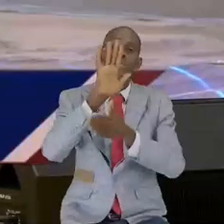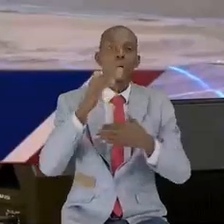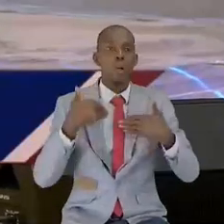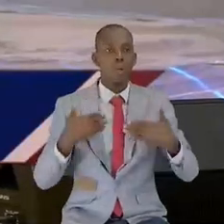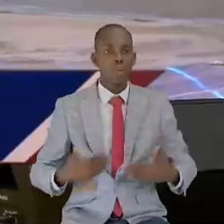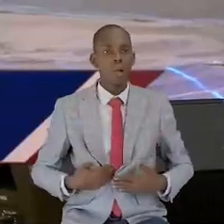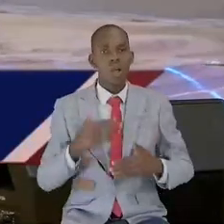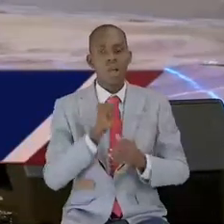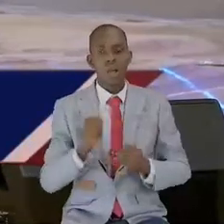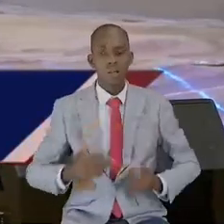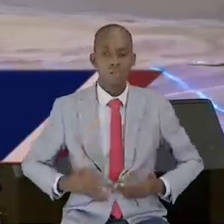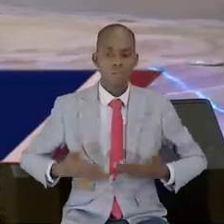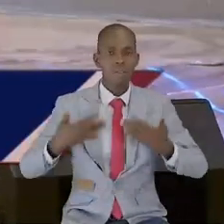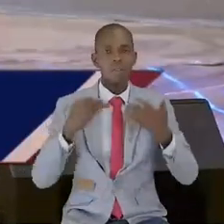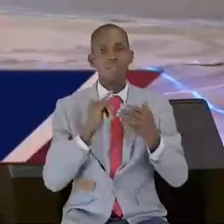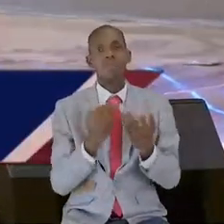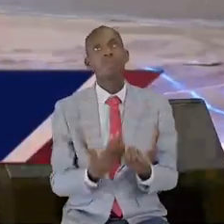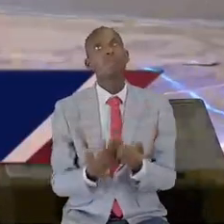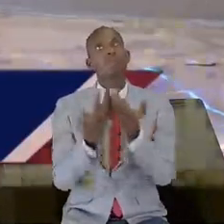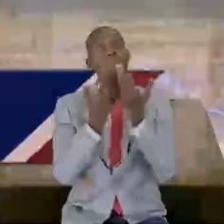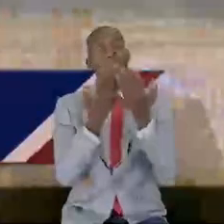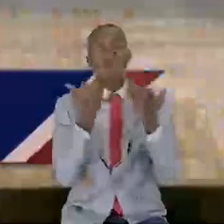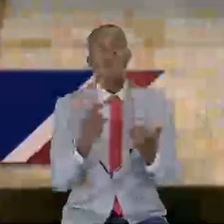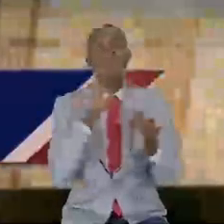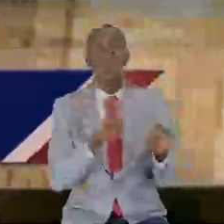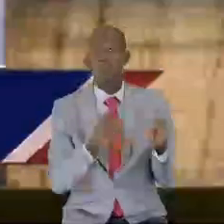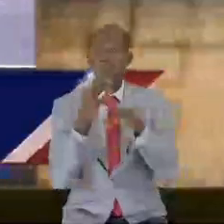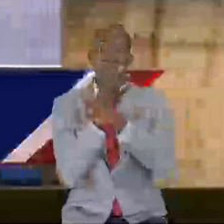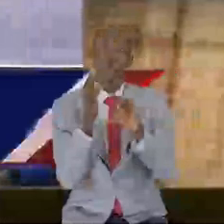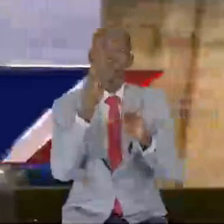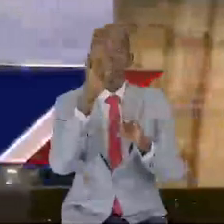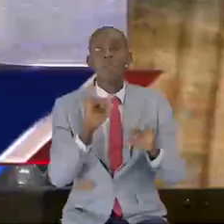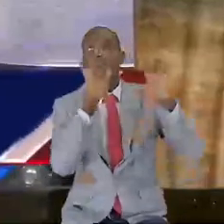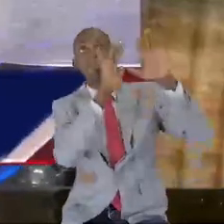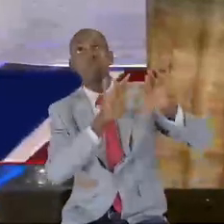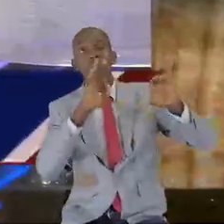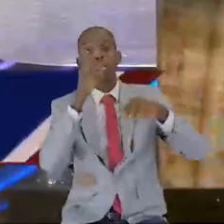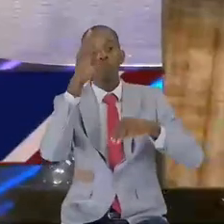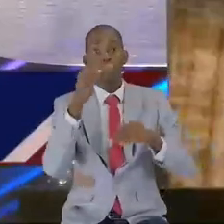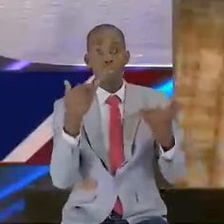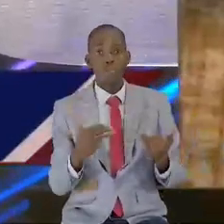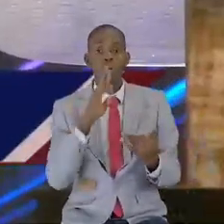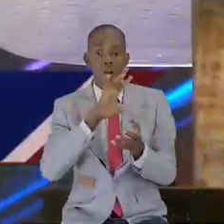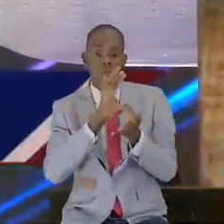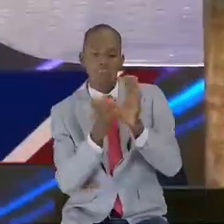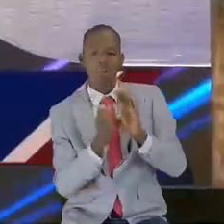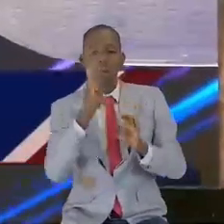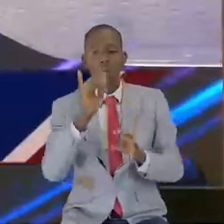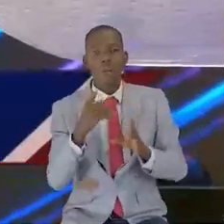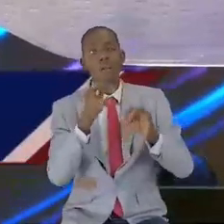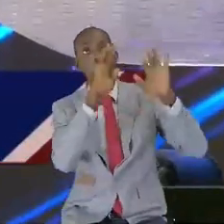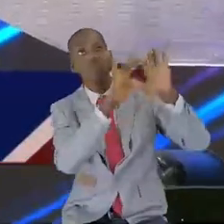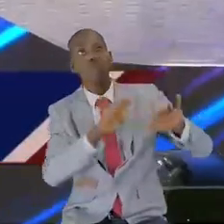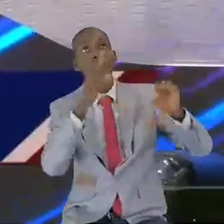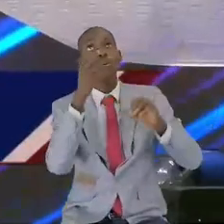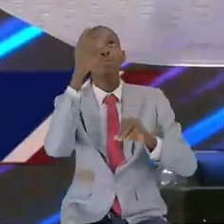vivant. Maintenant, vous êtes affranchis par les miséricordes, par les compassions de Dieu. Vous êtes convertis par les compassions de Dieu. Vous